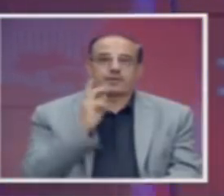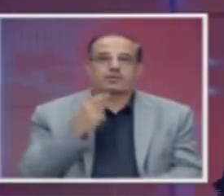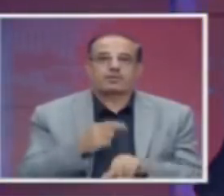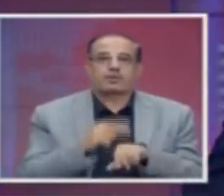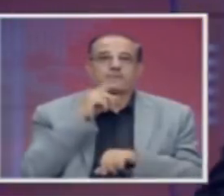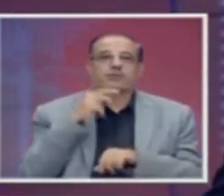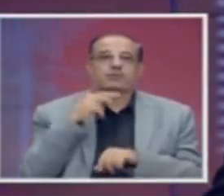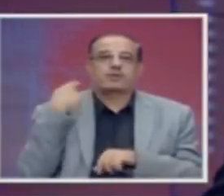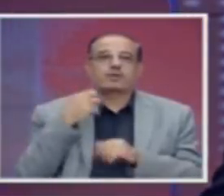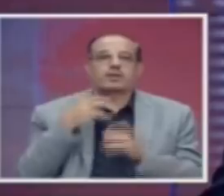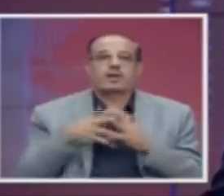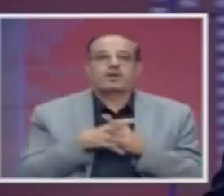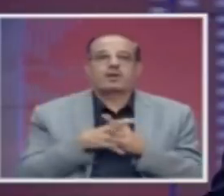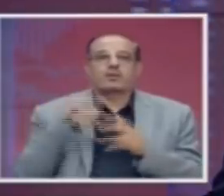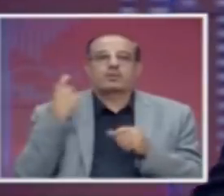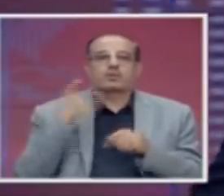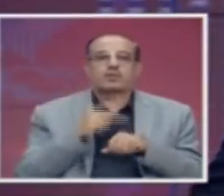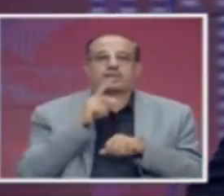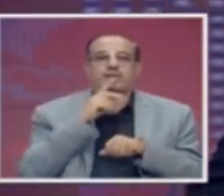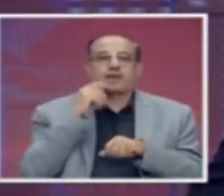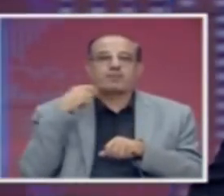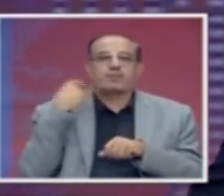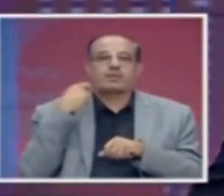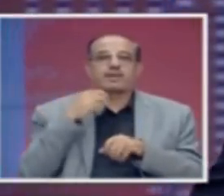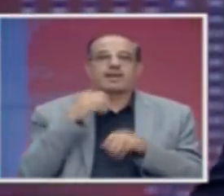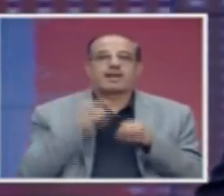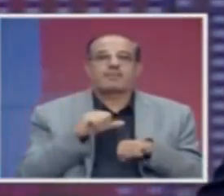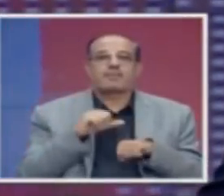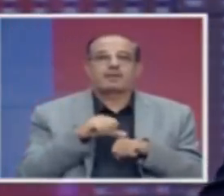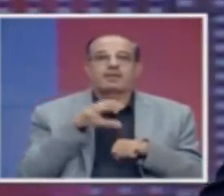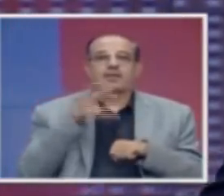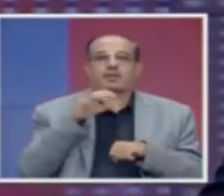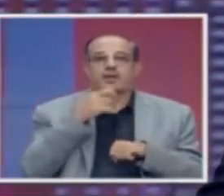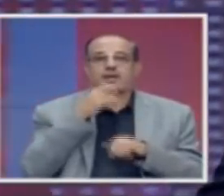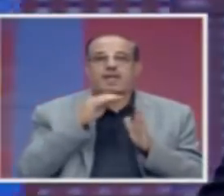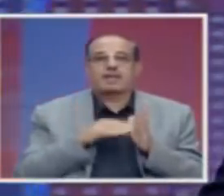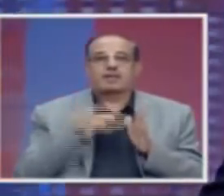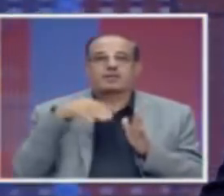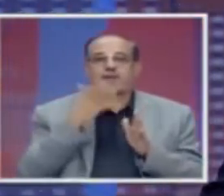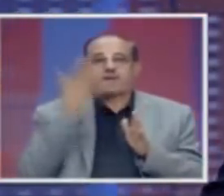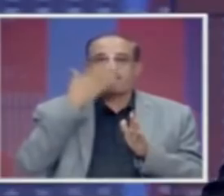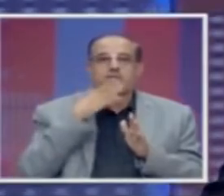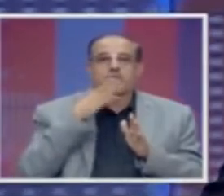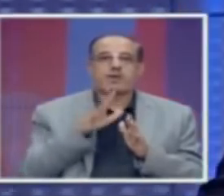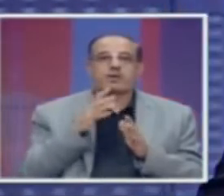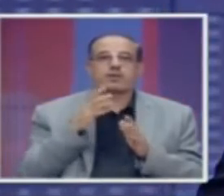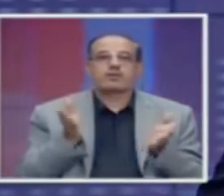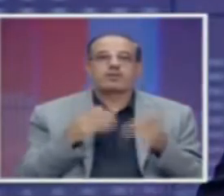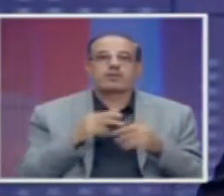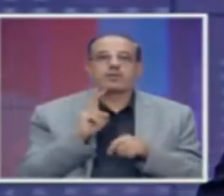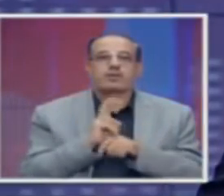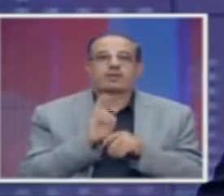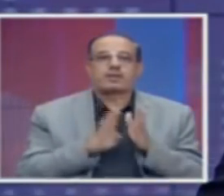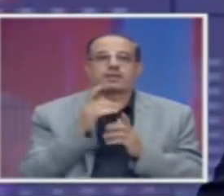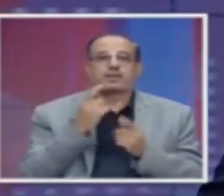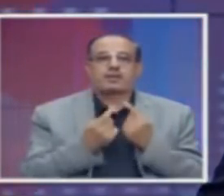بحثت الدكتورة رانيا المشاط وزيرة التعاون الدولي والدكتور دينا صالح المدير الإقليمي لمنطقة الشرق الأدنى وشمال إفريقيا وأوروبا